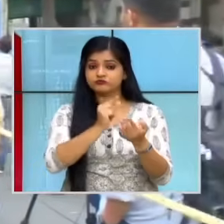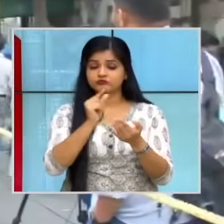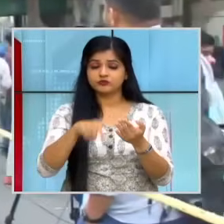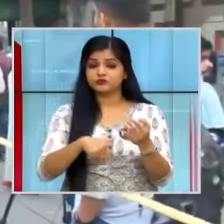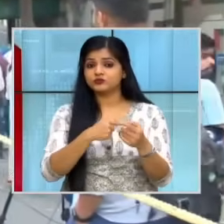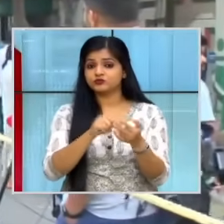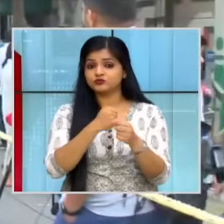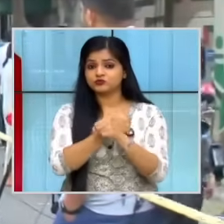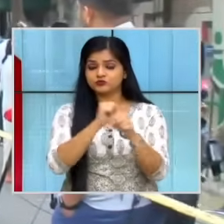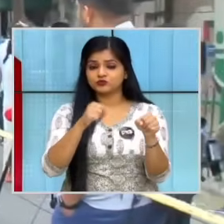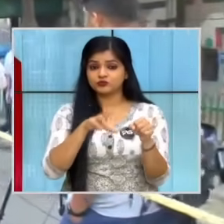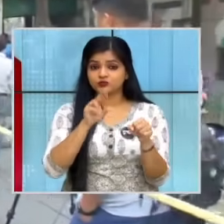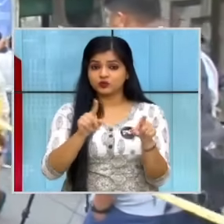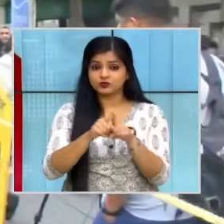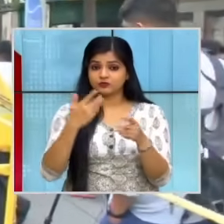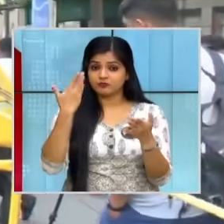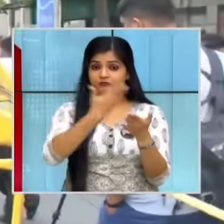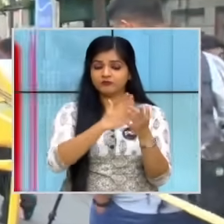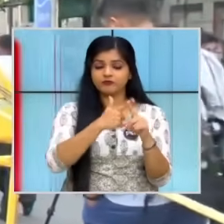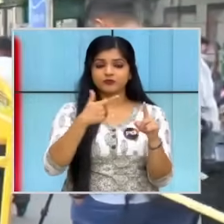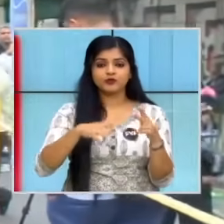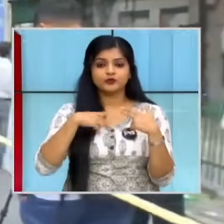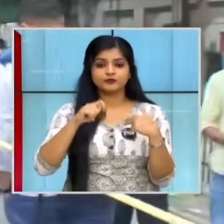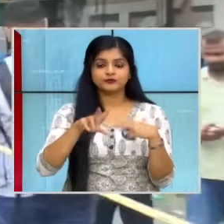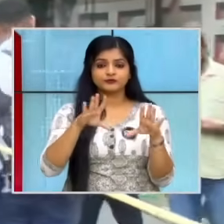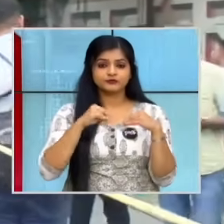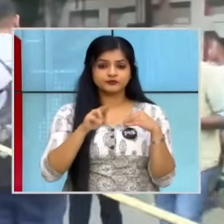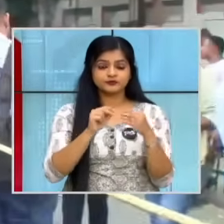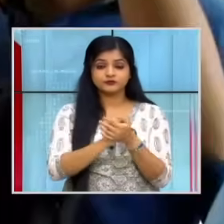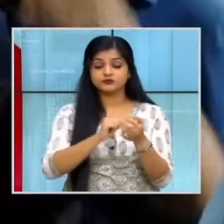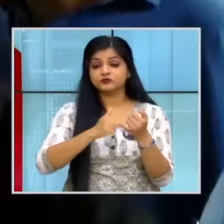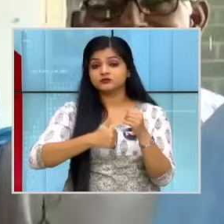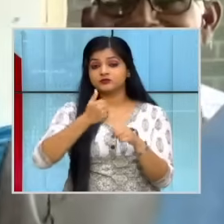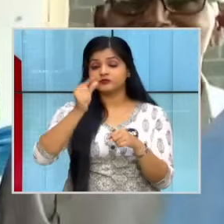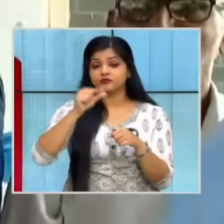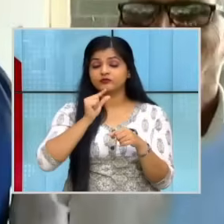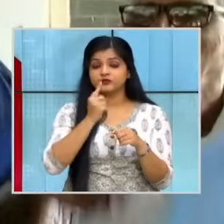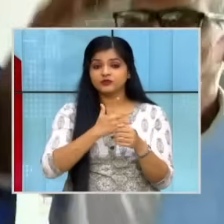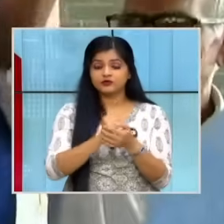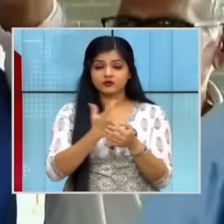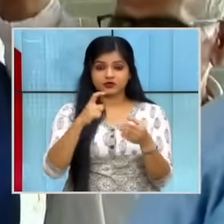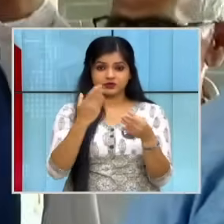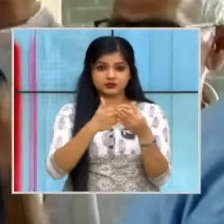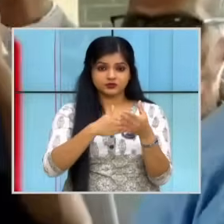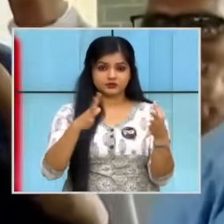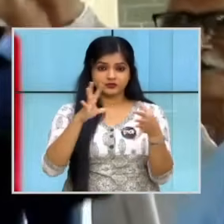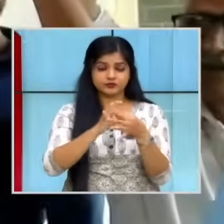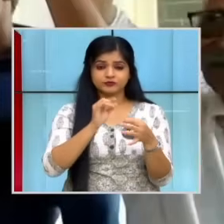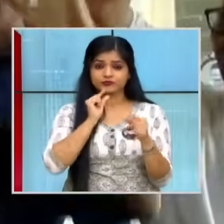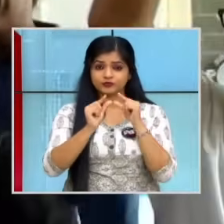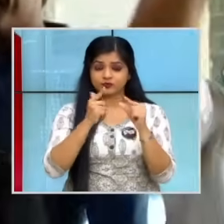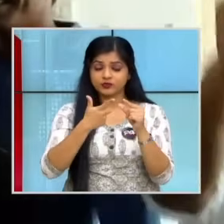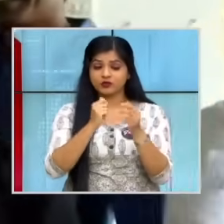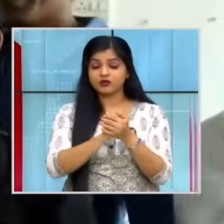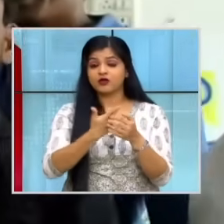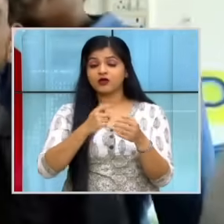അത് ഇവിടെ കോടതി പരിഗണിച്ചില്ല. മാത്രമല്ല, സോളിസിറ്റർ ജനറൽ മുന്നോട്ട് വച്ചത് ഈ കേസുമായി ബന്ധപ്പെട്ടുള്ള പരാമർശങ്ങളിൽ നിന്ന്